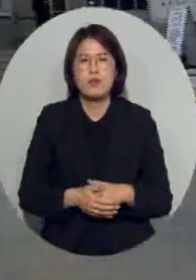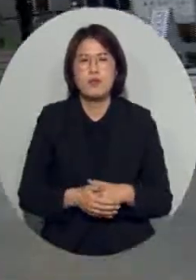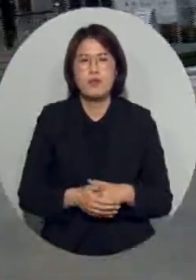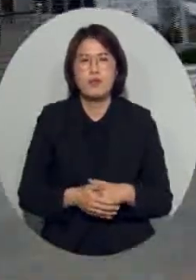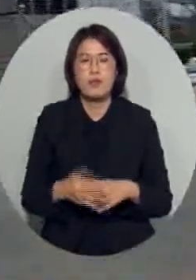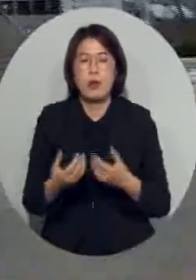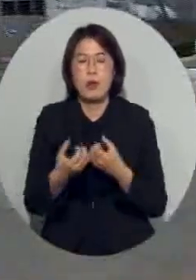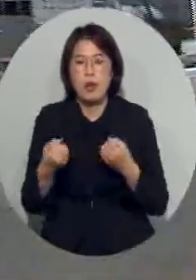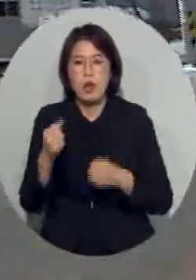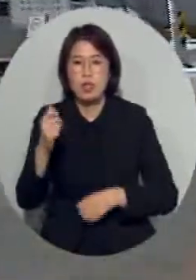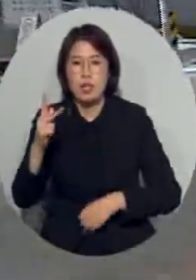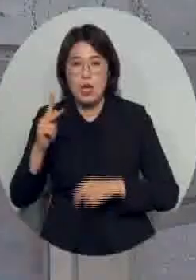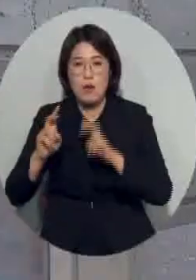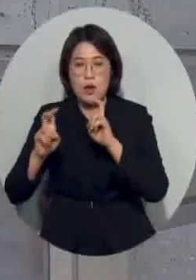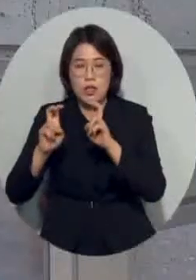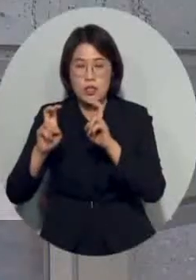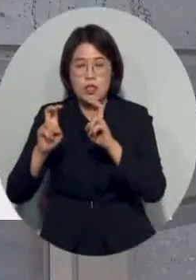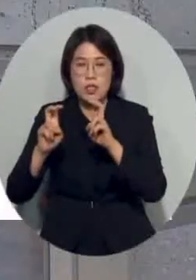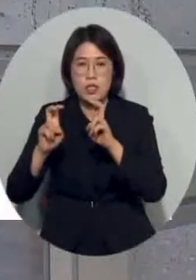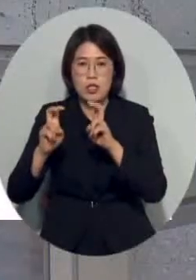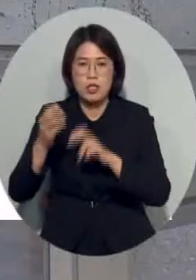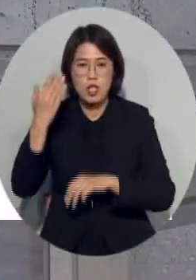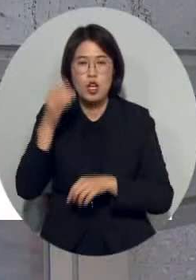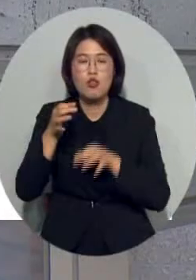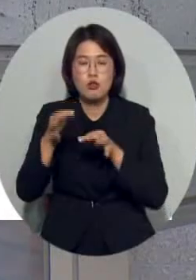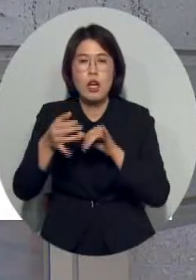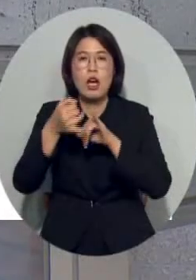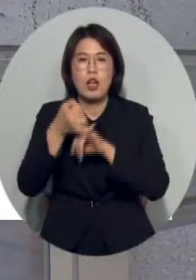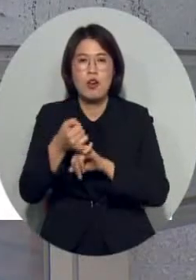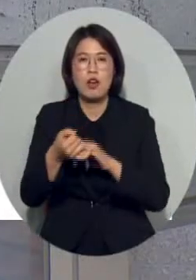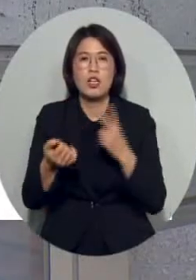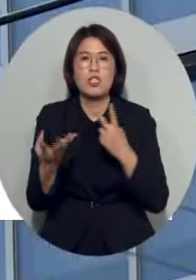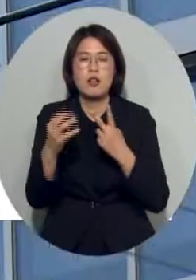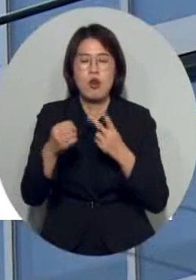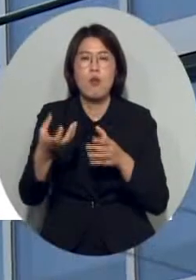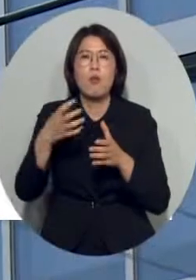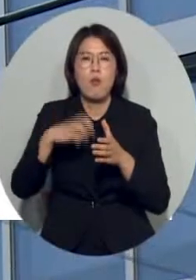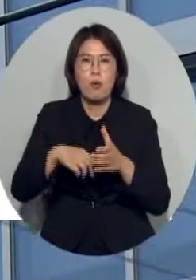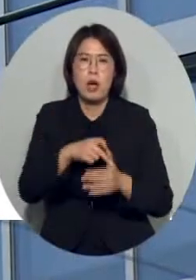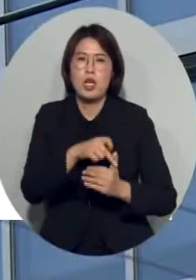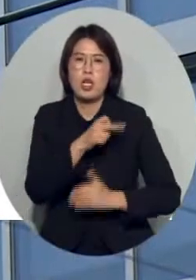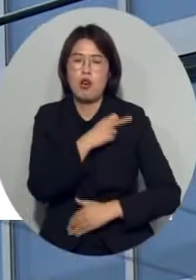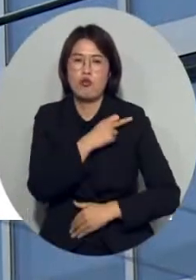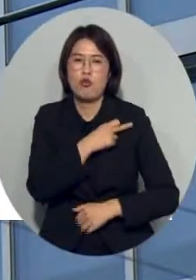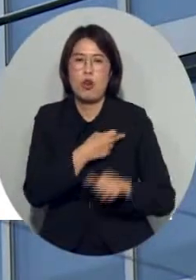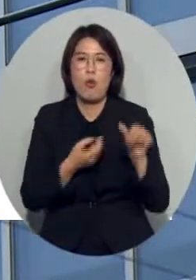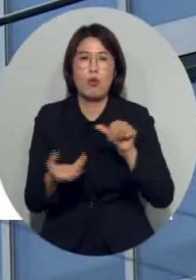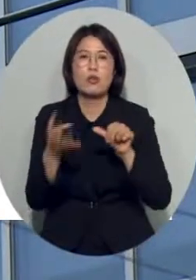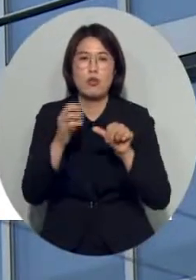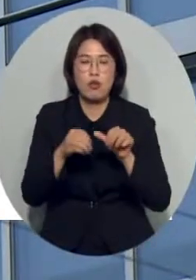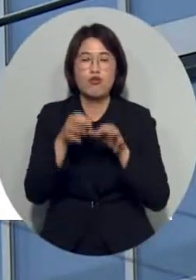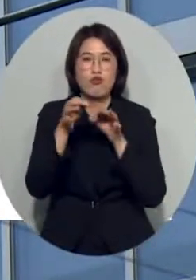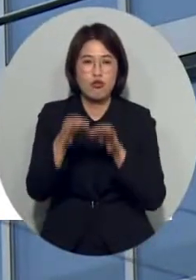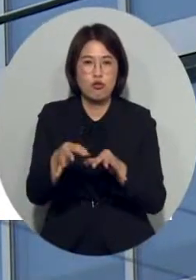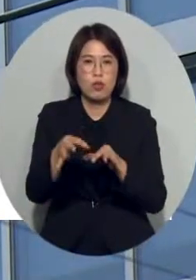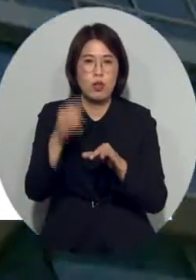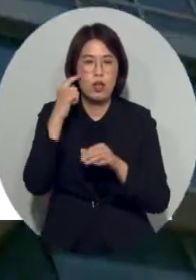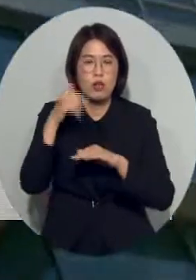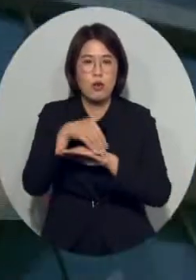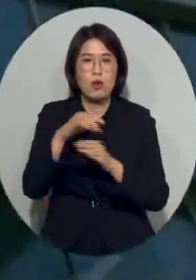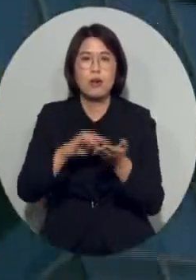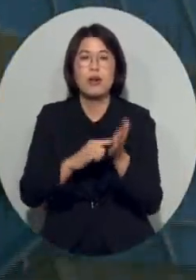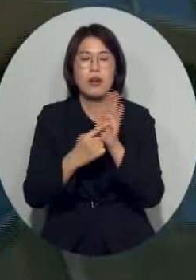이와 별개로 SK 머티리얼즈는 기존에 투자하기로 한 2천억 원을 포함해 영주에 모두 5천억 원을 투자하겠다고